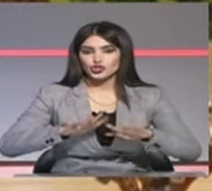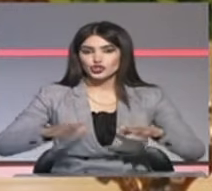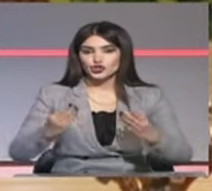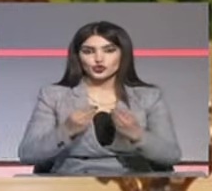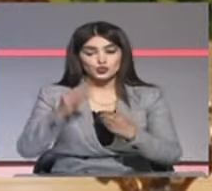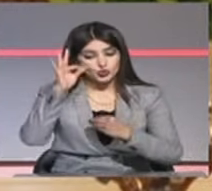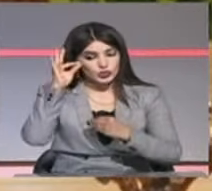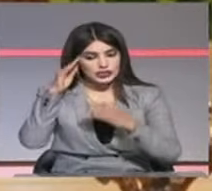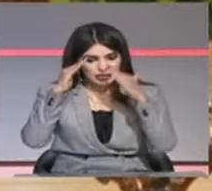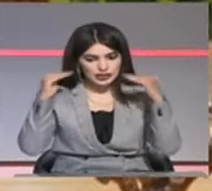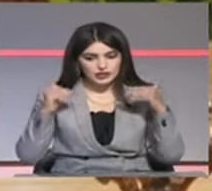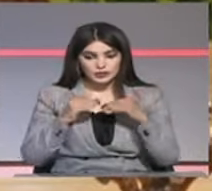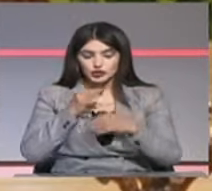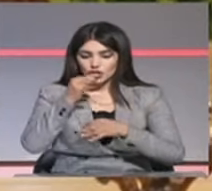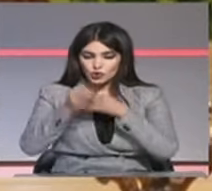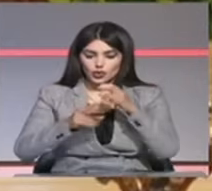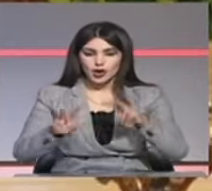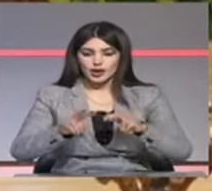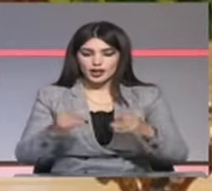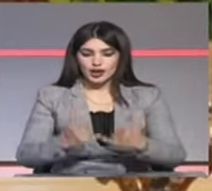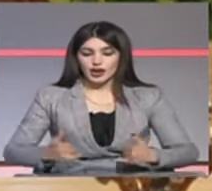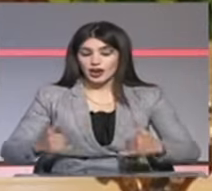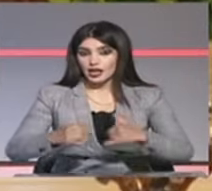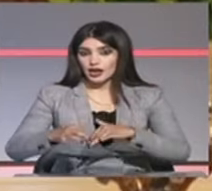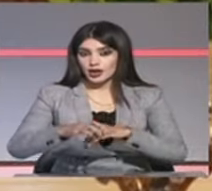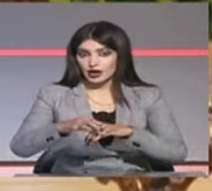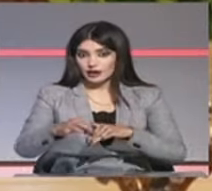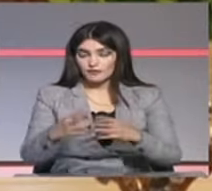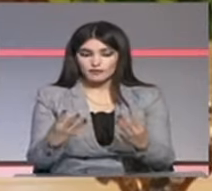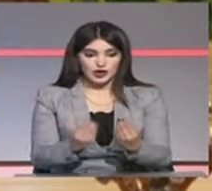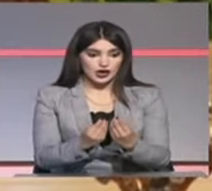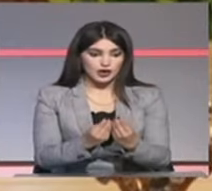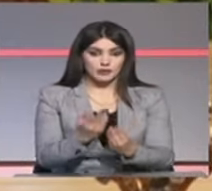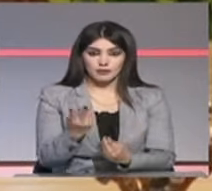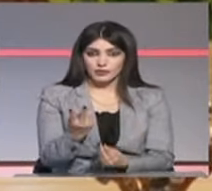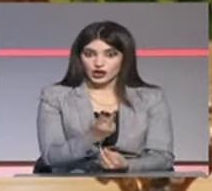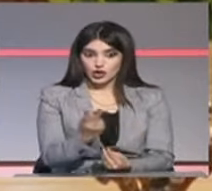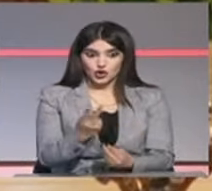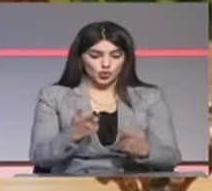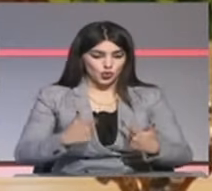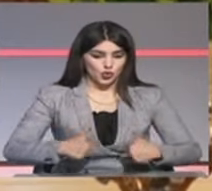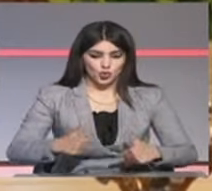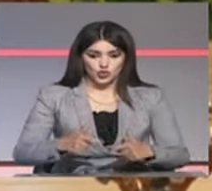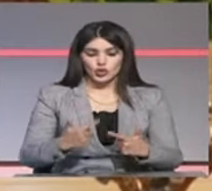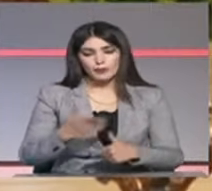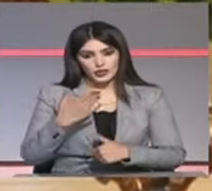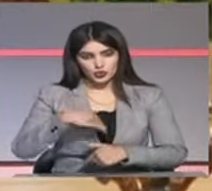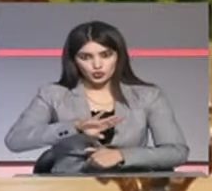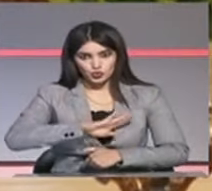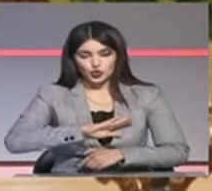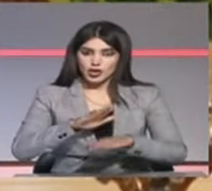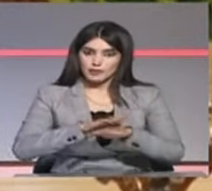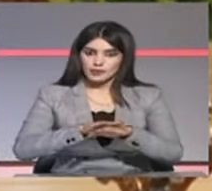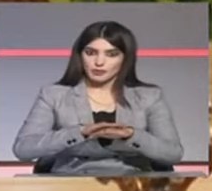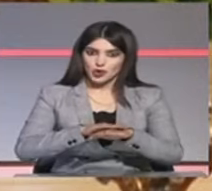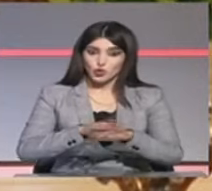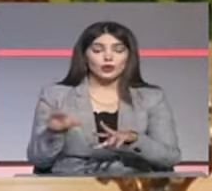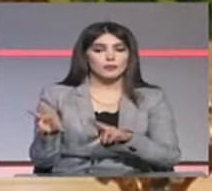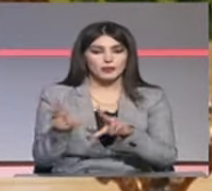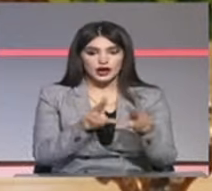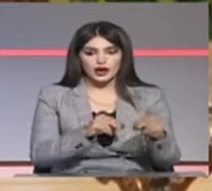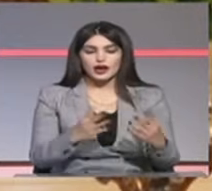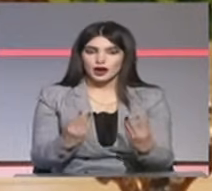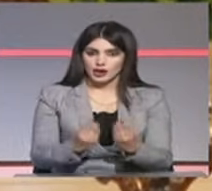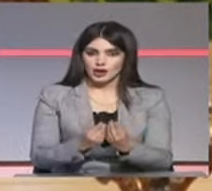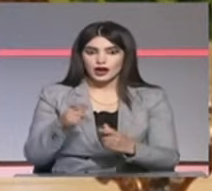هذا الموضوع سيتم دراسه من خلال اللجنه الفرعيه ما بين ال ال الوزارتين المعنيتين بهذا الموضوع مع العديد من